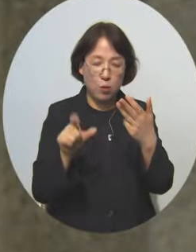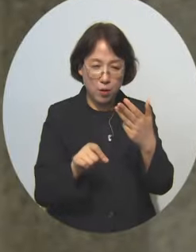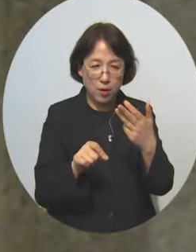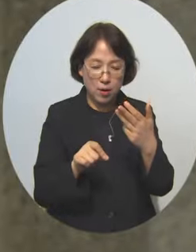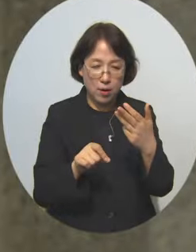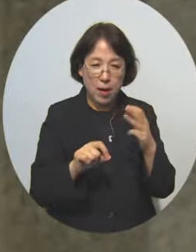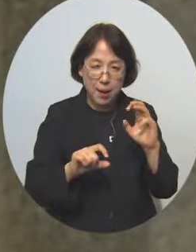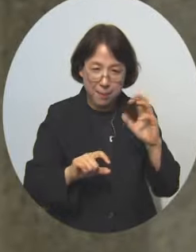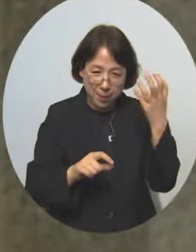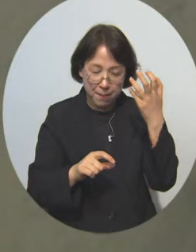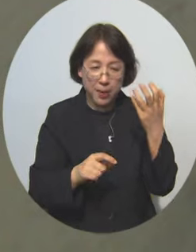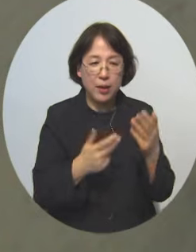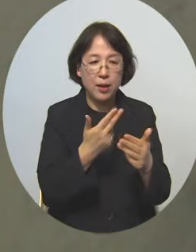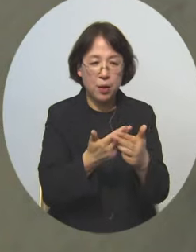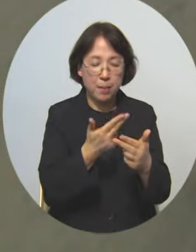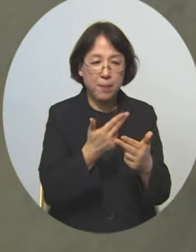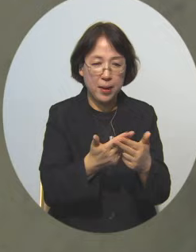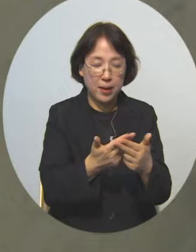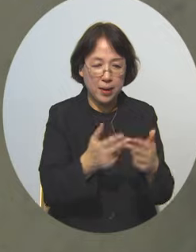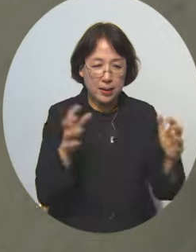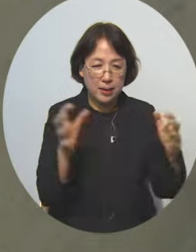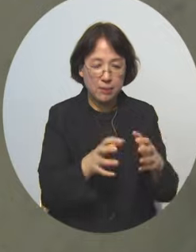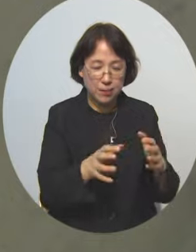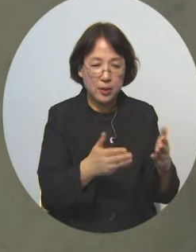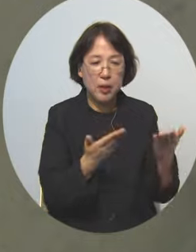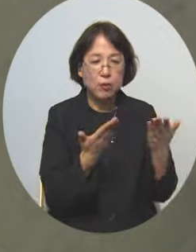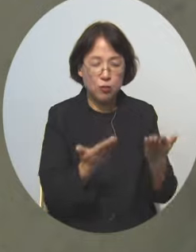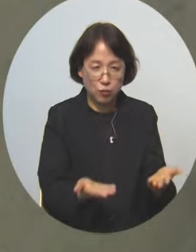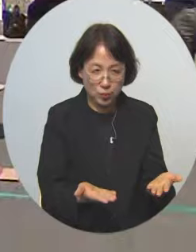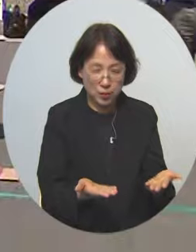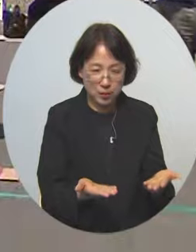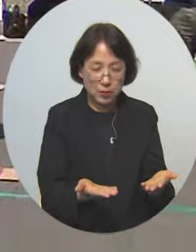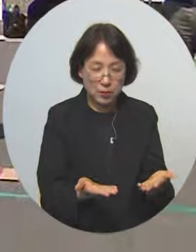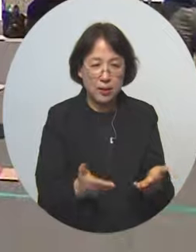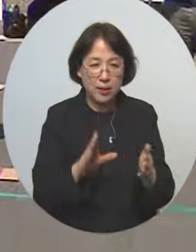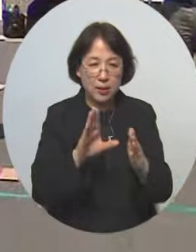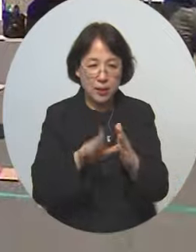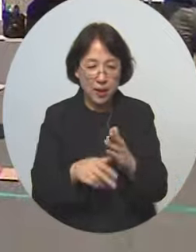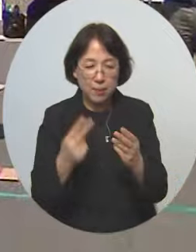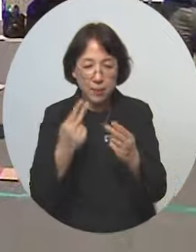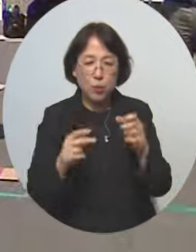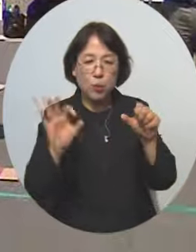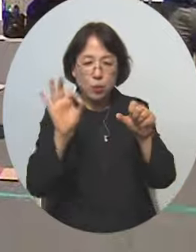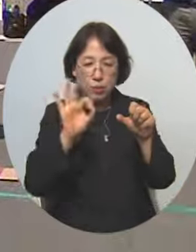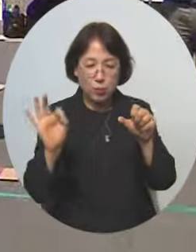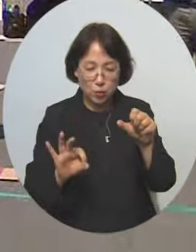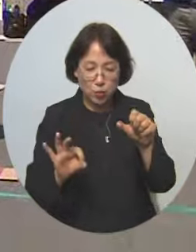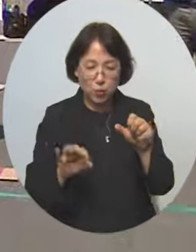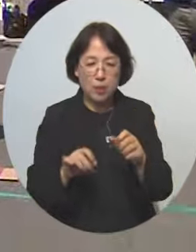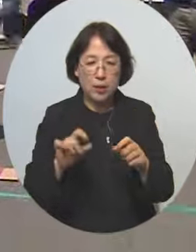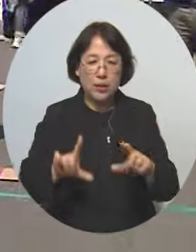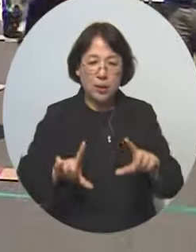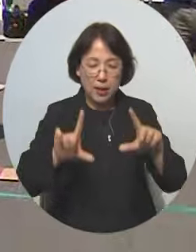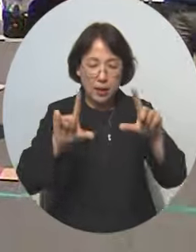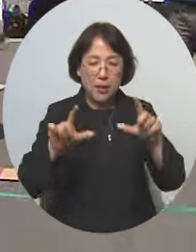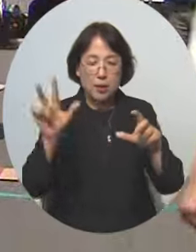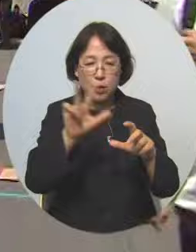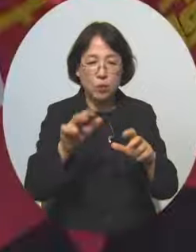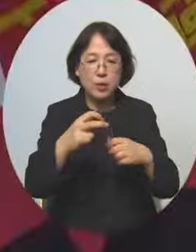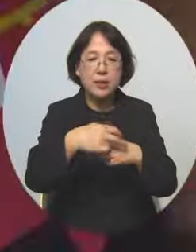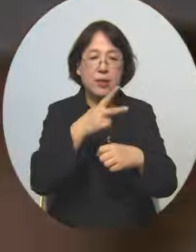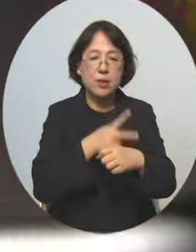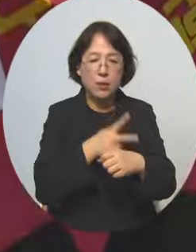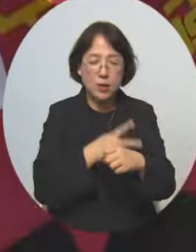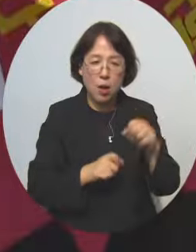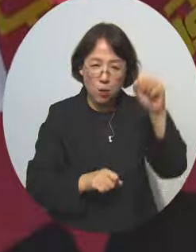반발해 의협이 벌인 1차 집단 휴진의 절반 규모입니다. 같은 날 열린 전국의사 총궐기 대회에는